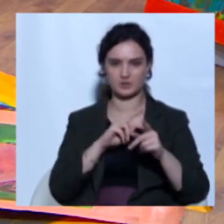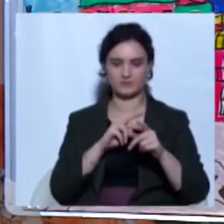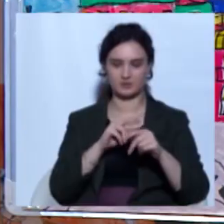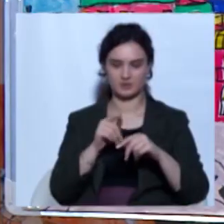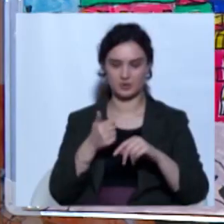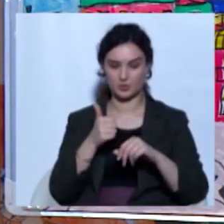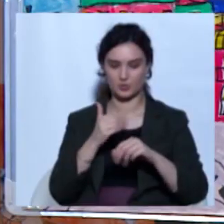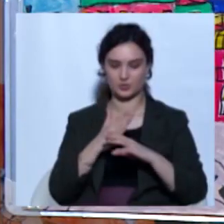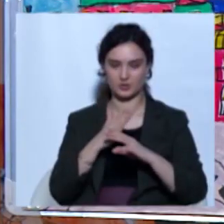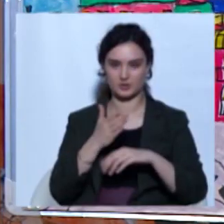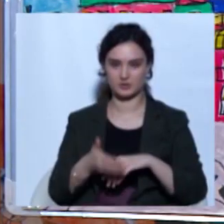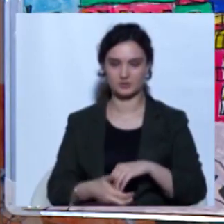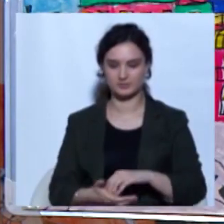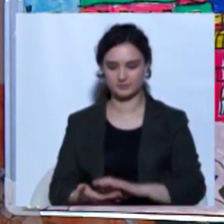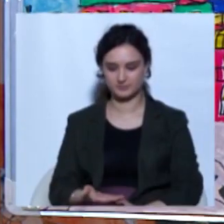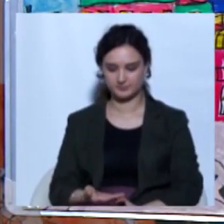ეს როგორია?